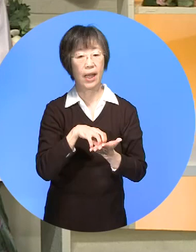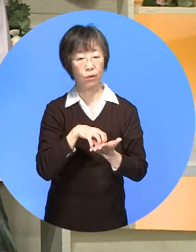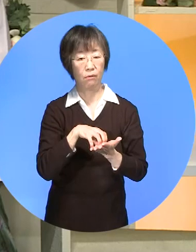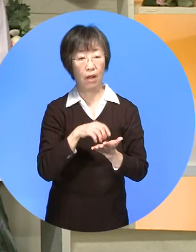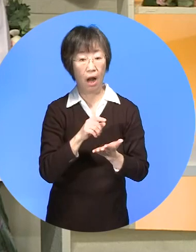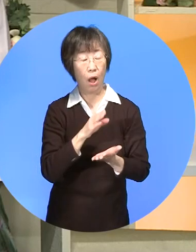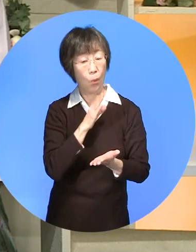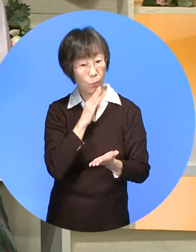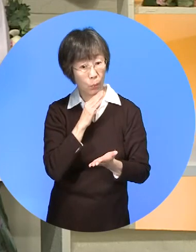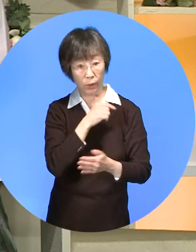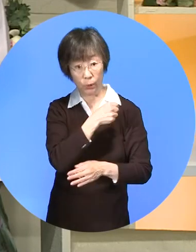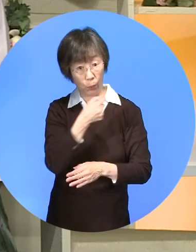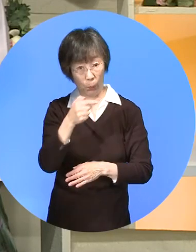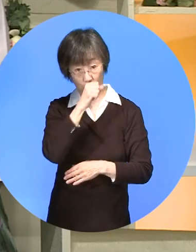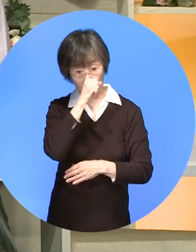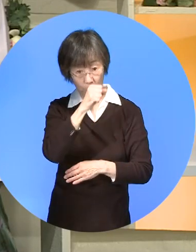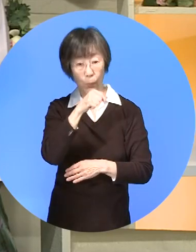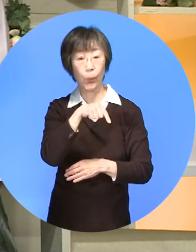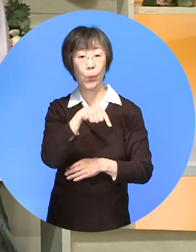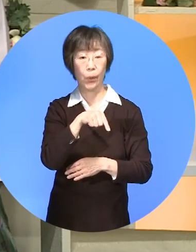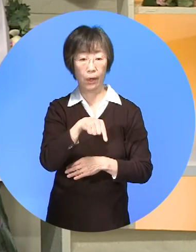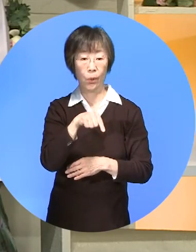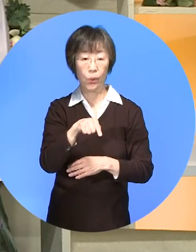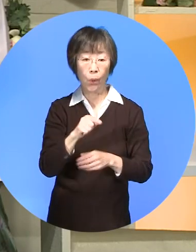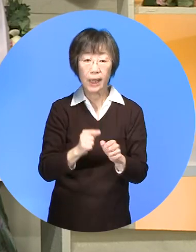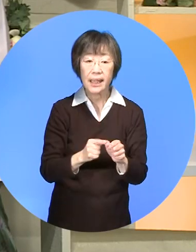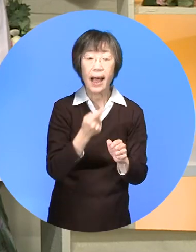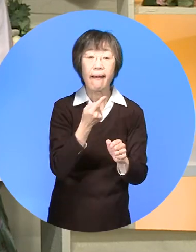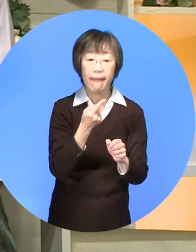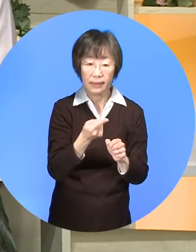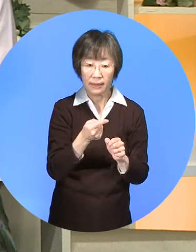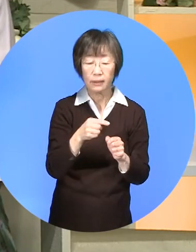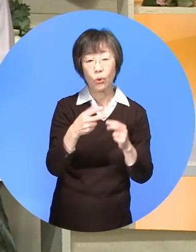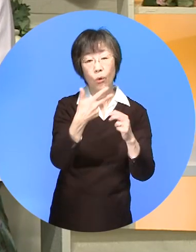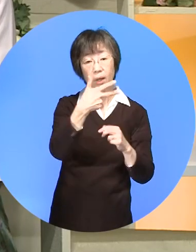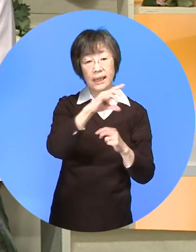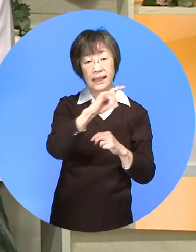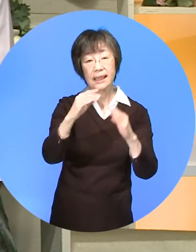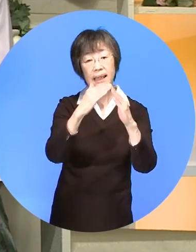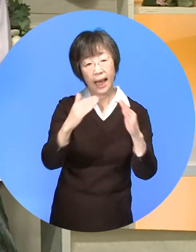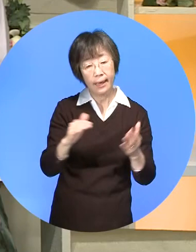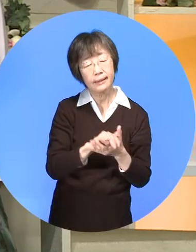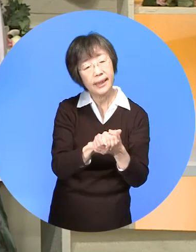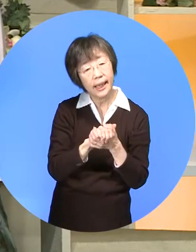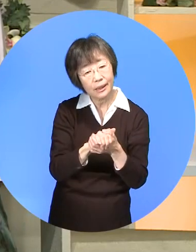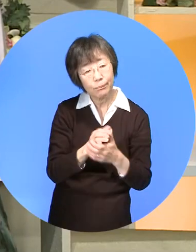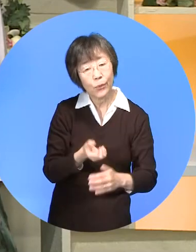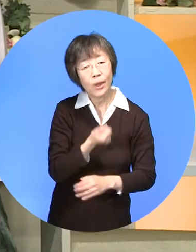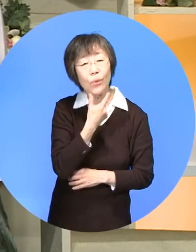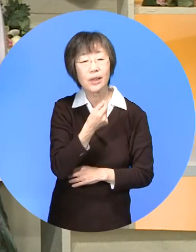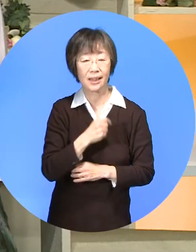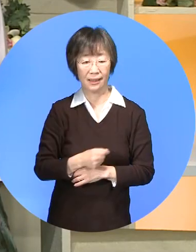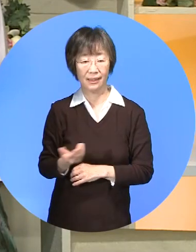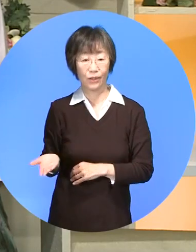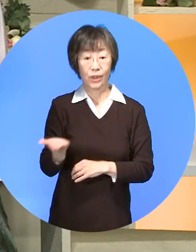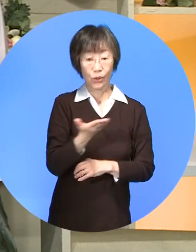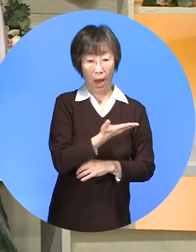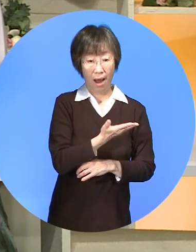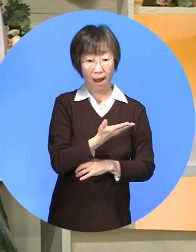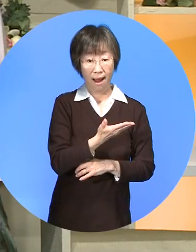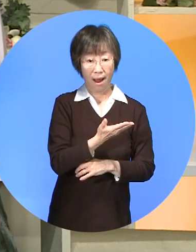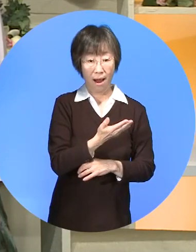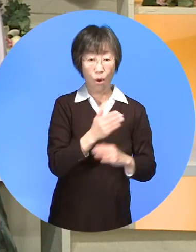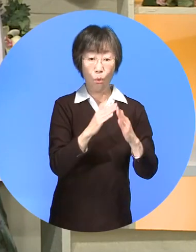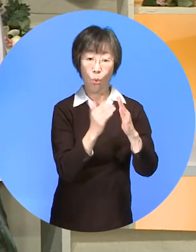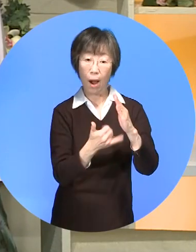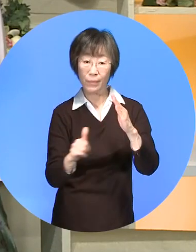当に面白い試みでね、これを機にまたなんかこう議事堂に親しみを持ってもらえたら嬉しいですよね。 そうですよ ね そして続いてはファミリーミュージカル太陽へ